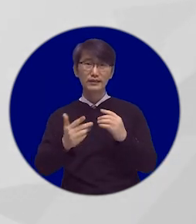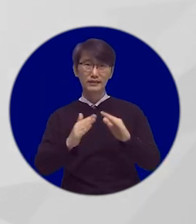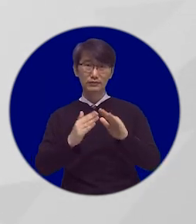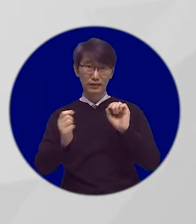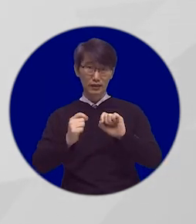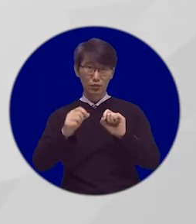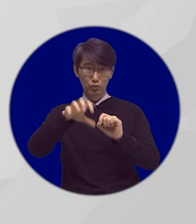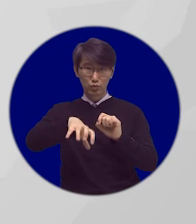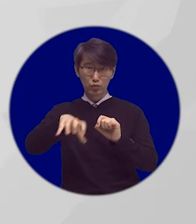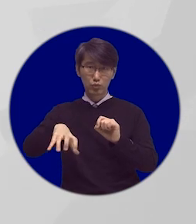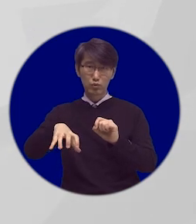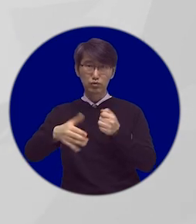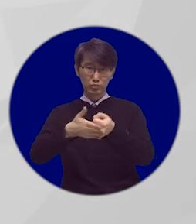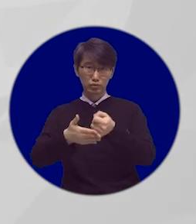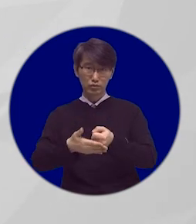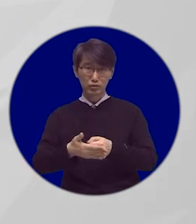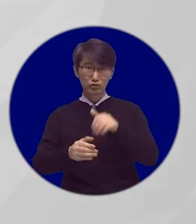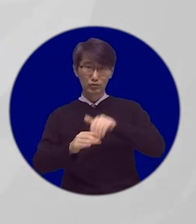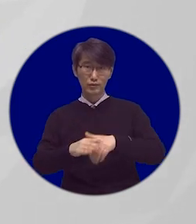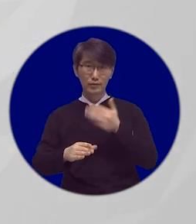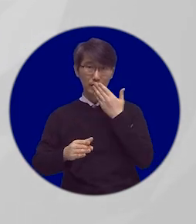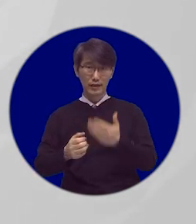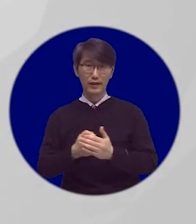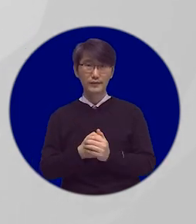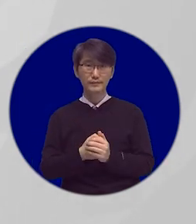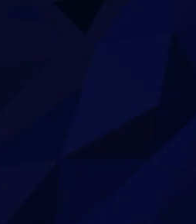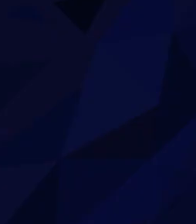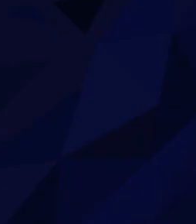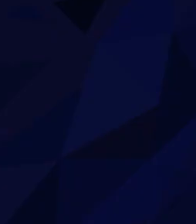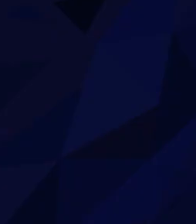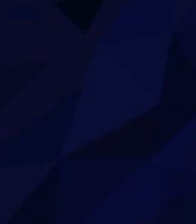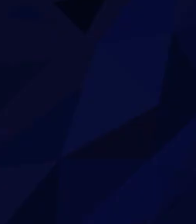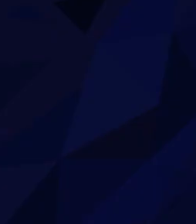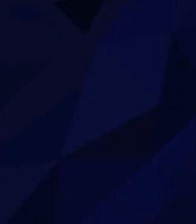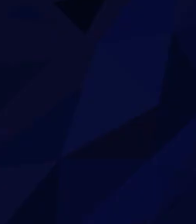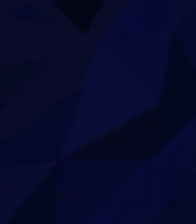자신의 지정된 투표소에서 투표할 수 있습니다.